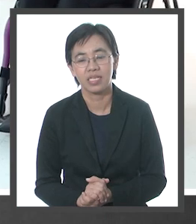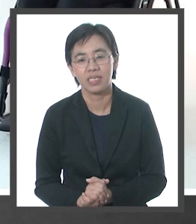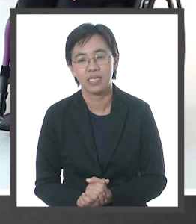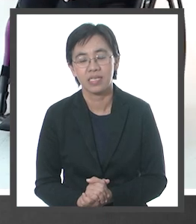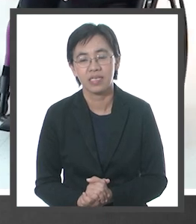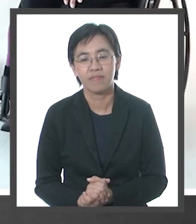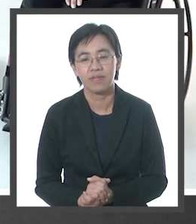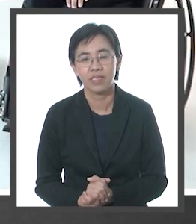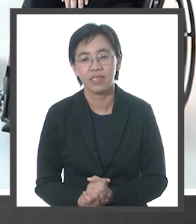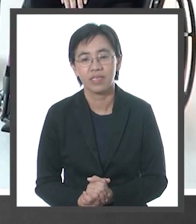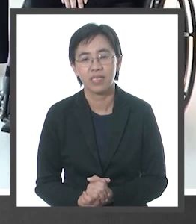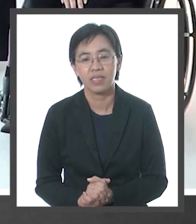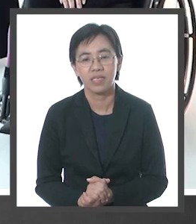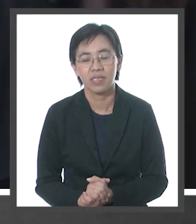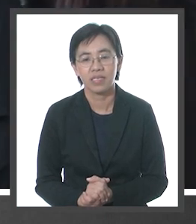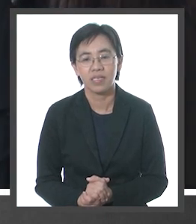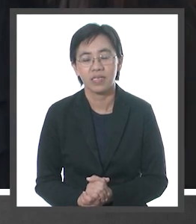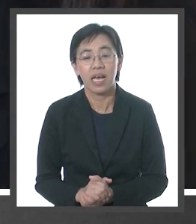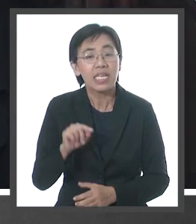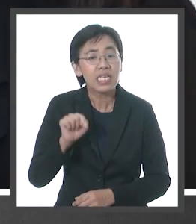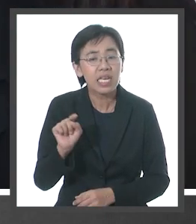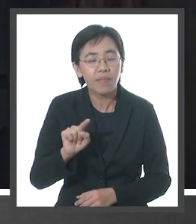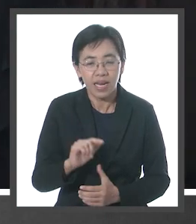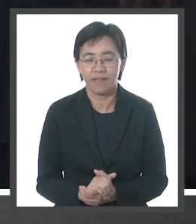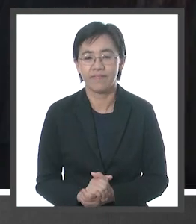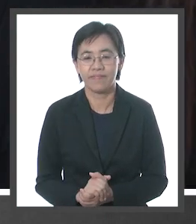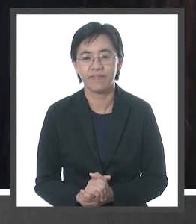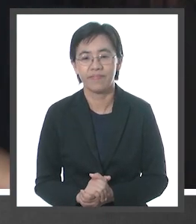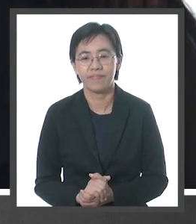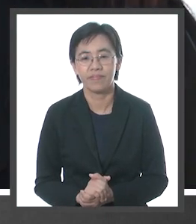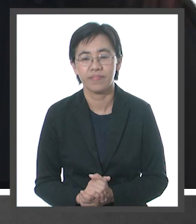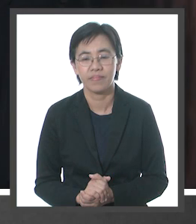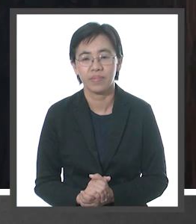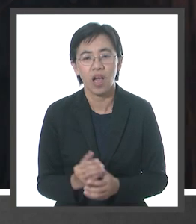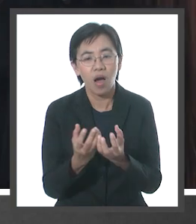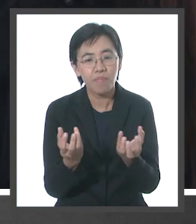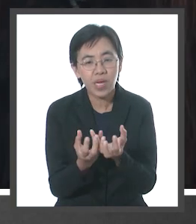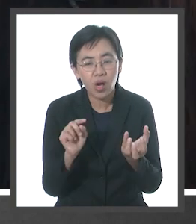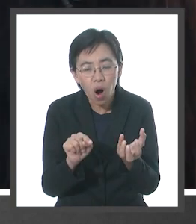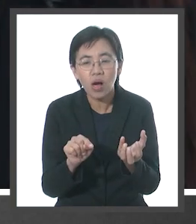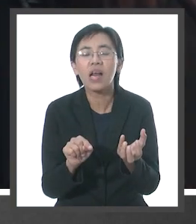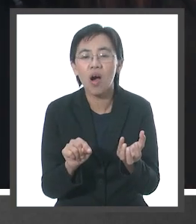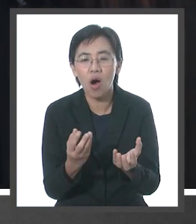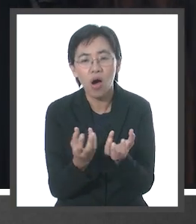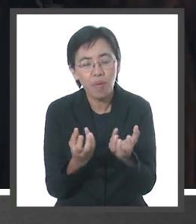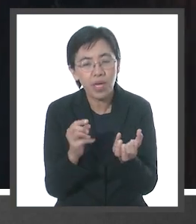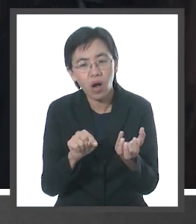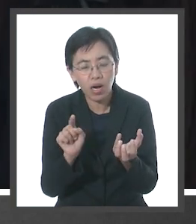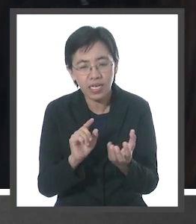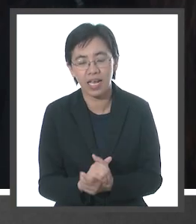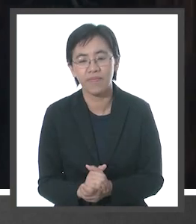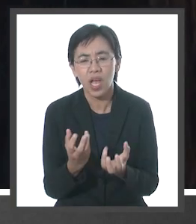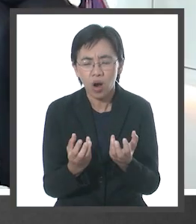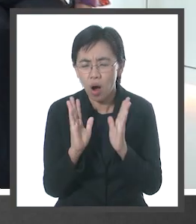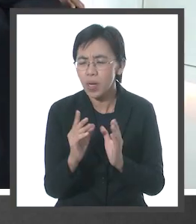Material Library นะคะซึ่งโซนนี้เนี่ยเราก็จะรวบรวมสินวัสดุที่เป็น Eco ทั้งหมด ค่ะ ก็จะมักจะมี